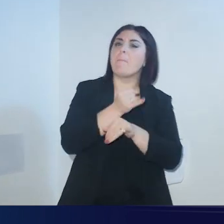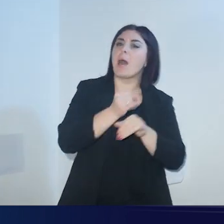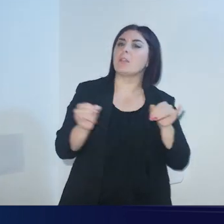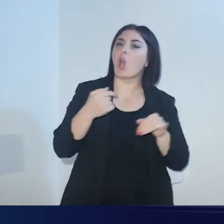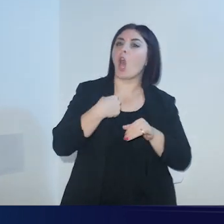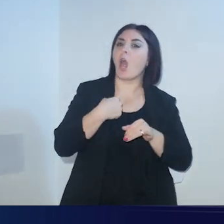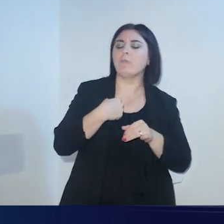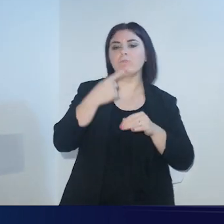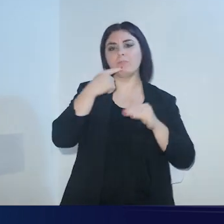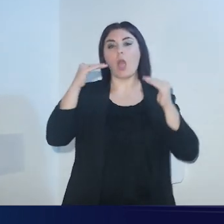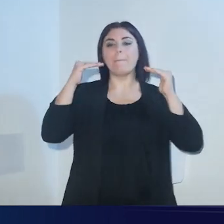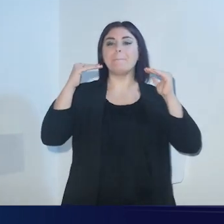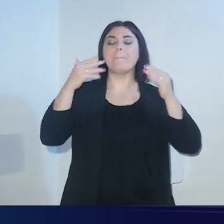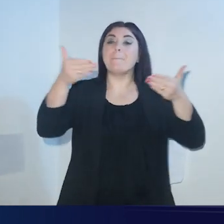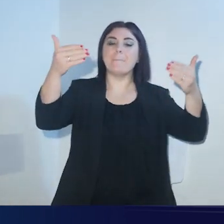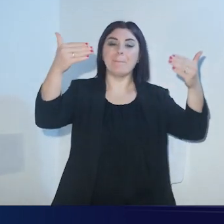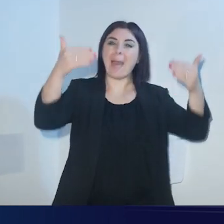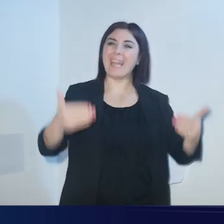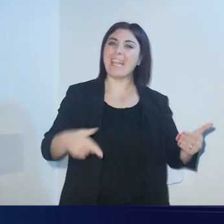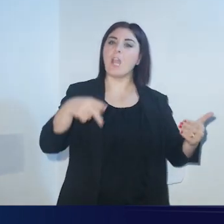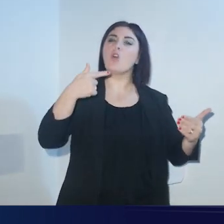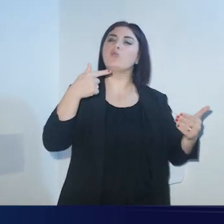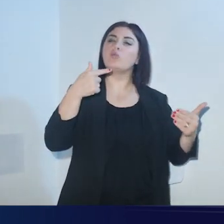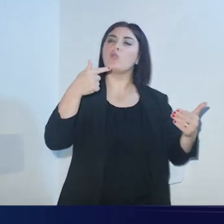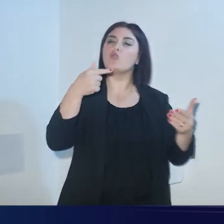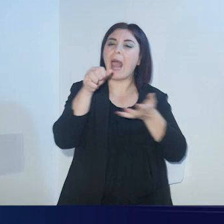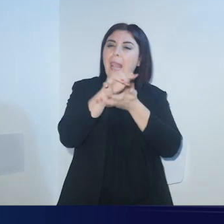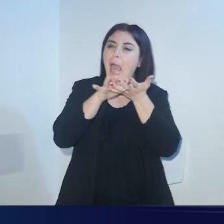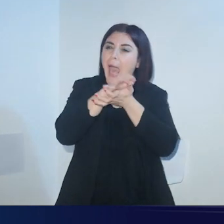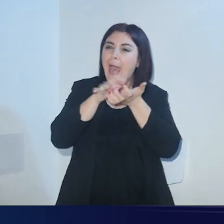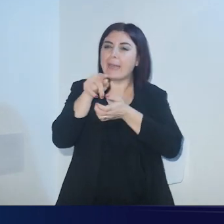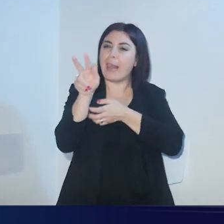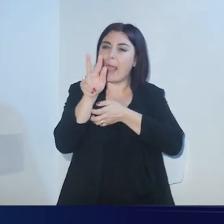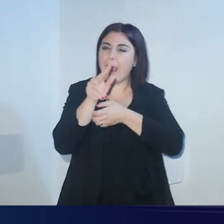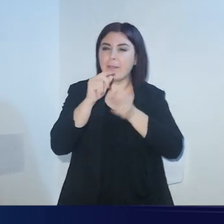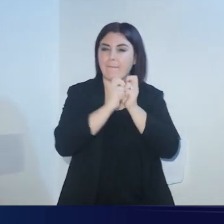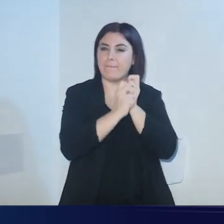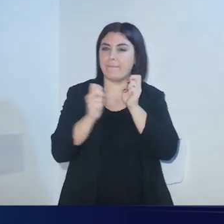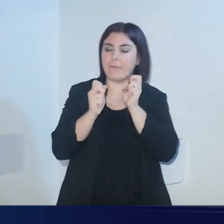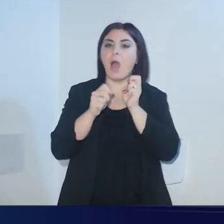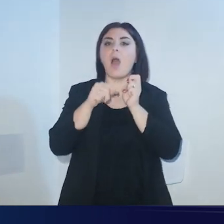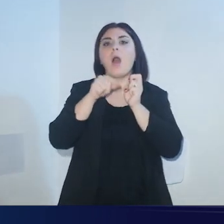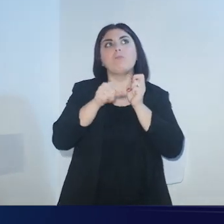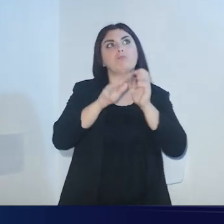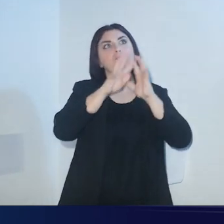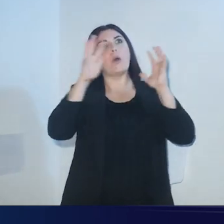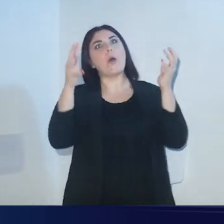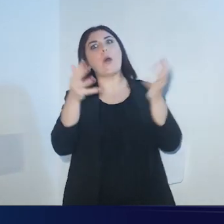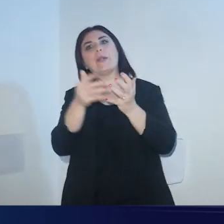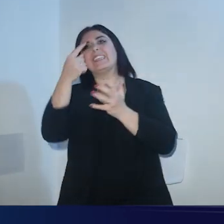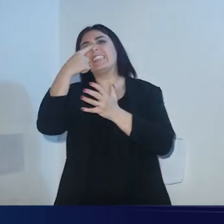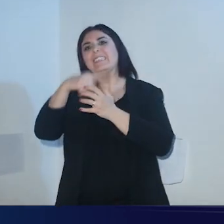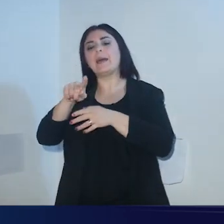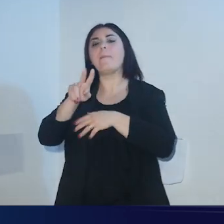mi occupo di pannelli truciolari, che è un piccolo ramo che abbraccia il mondo dei